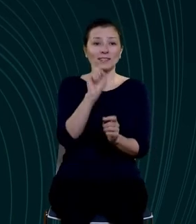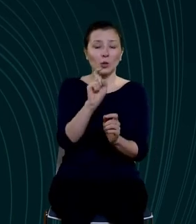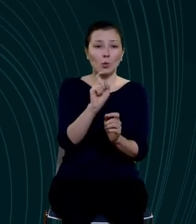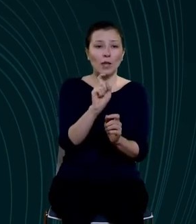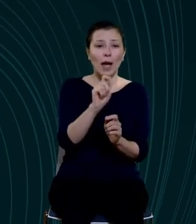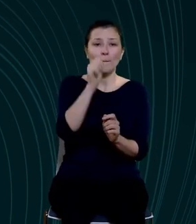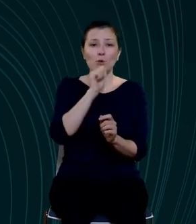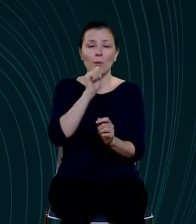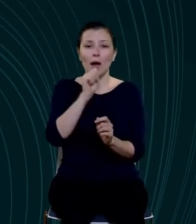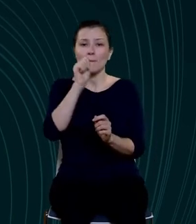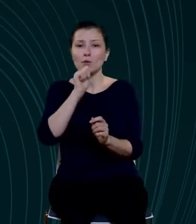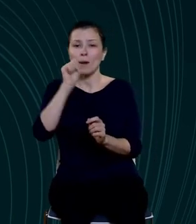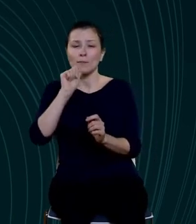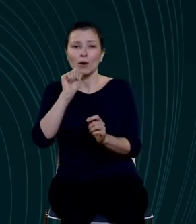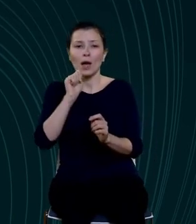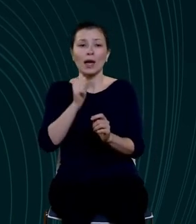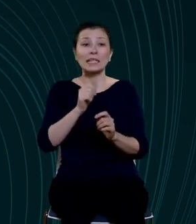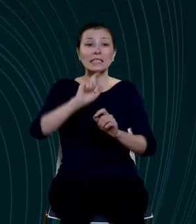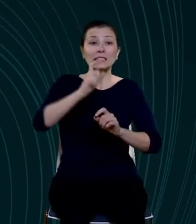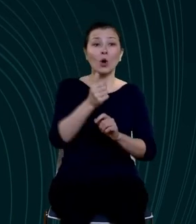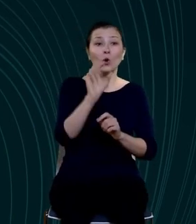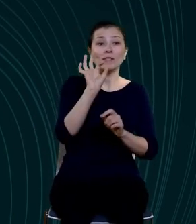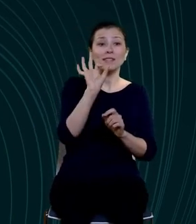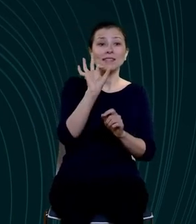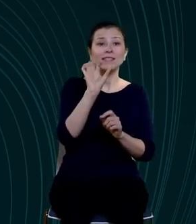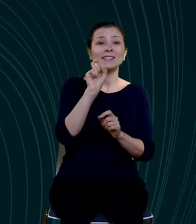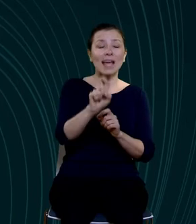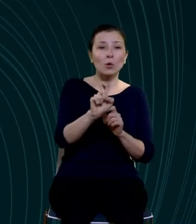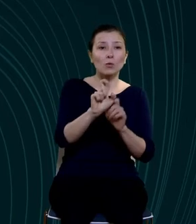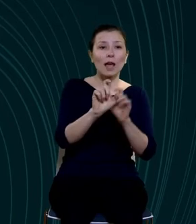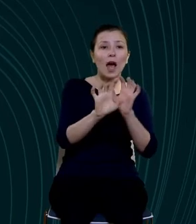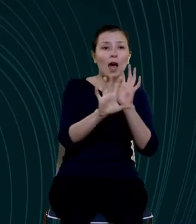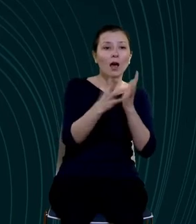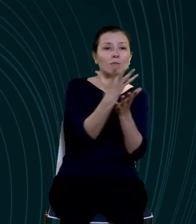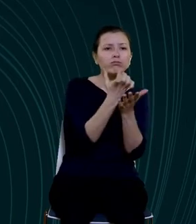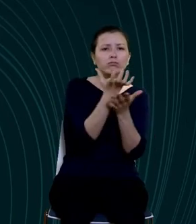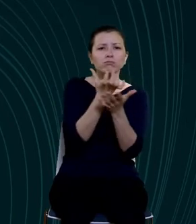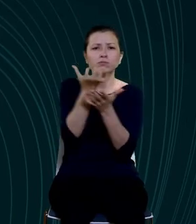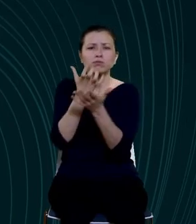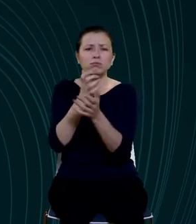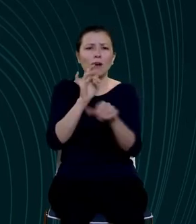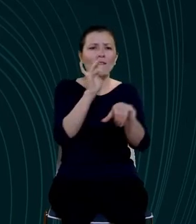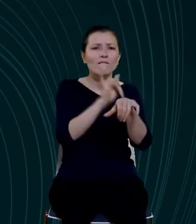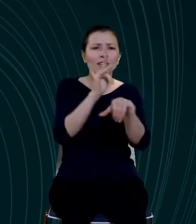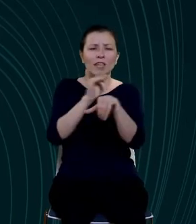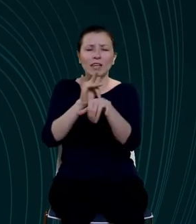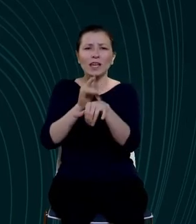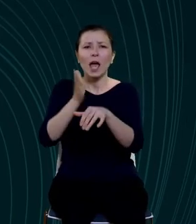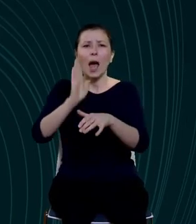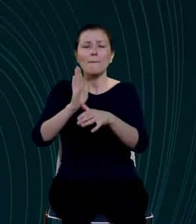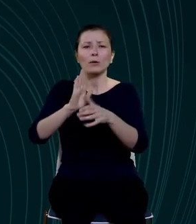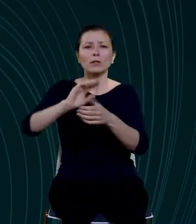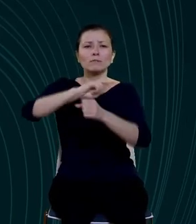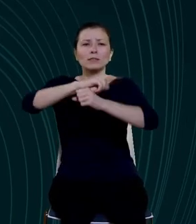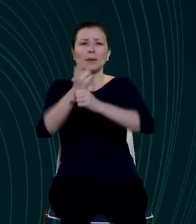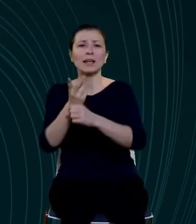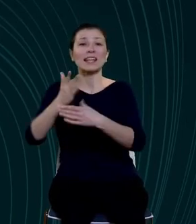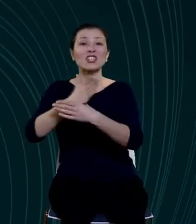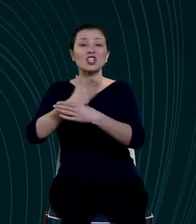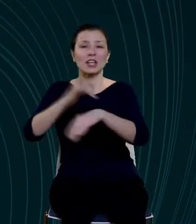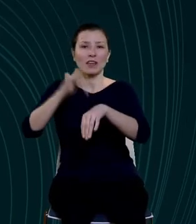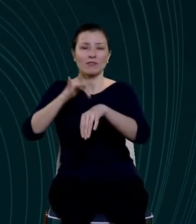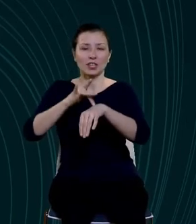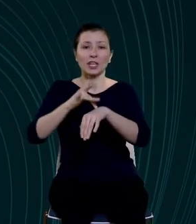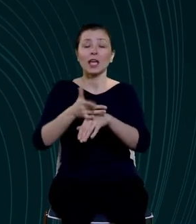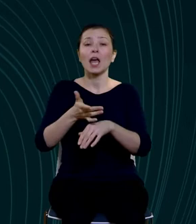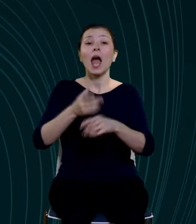natomiast zbierane co sekundę wyniki po każdych 6 minutach są uśredniane. Akwizycja wyników, czyli